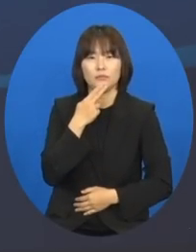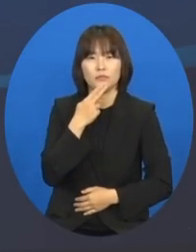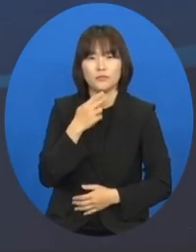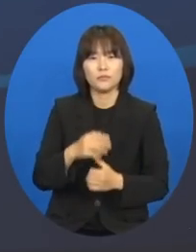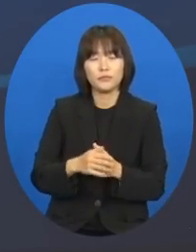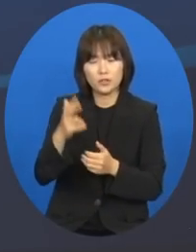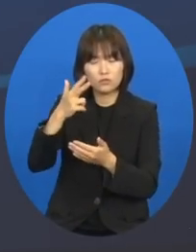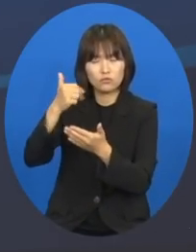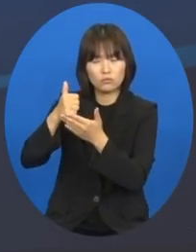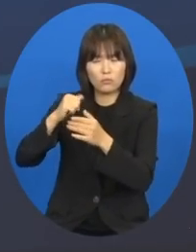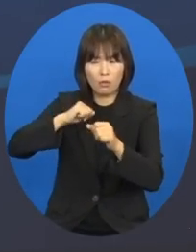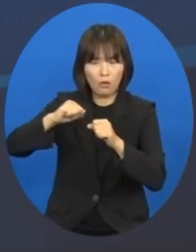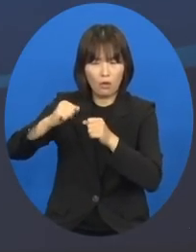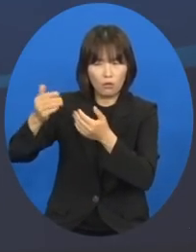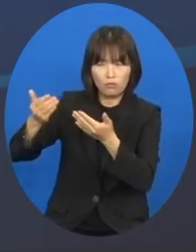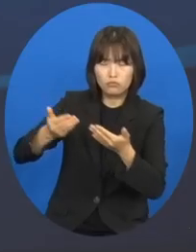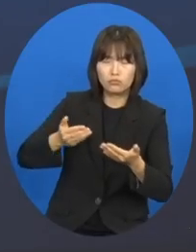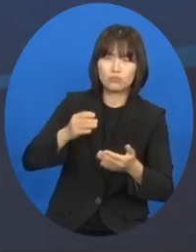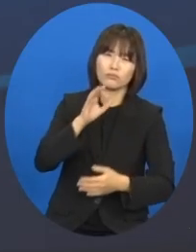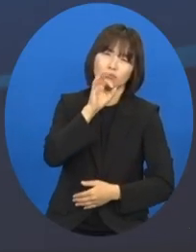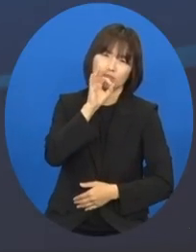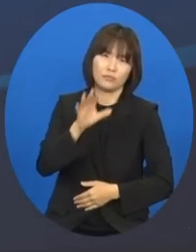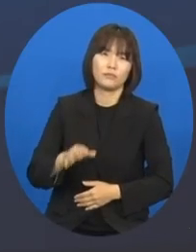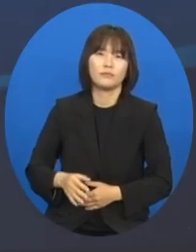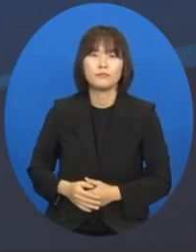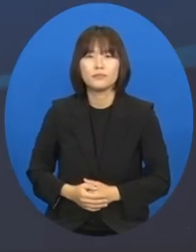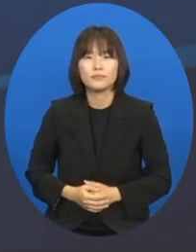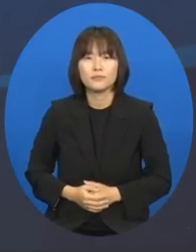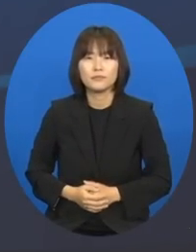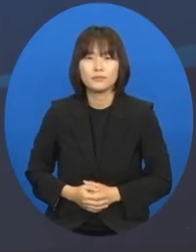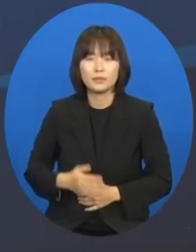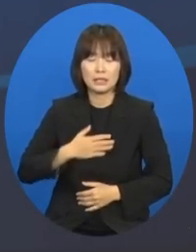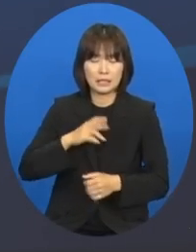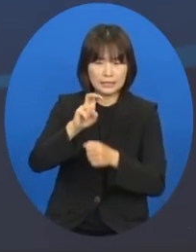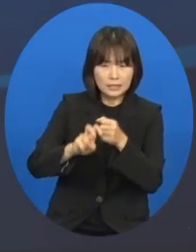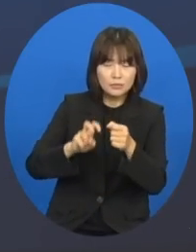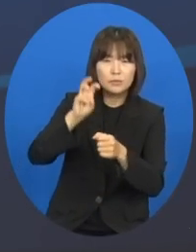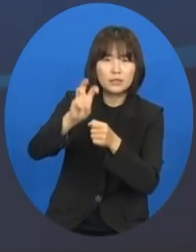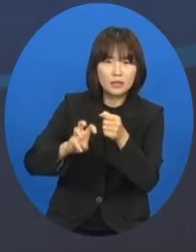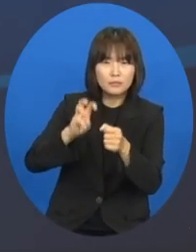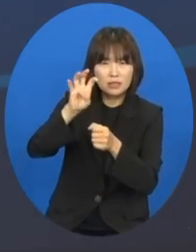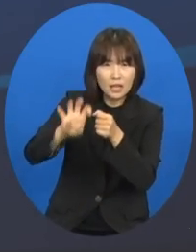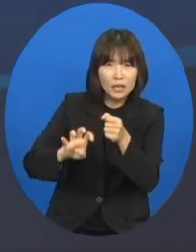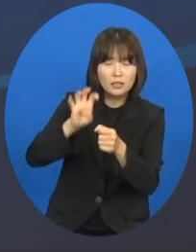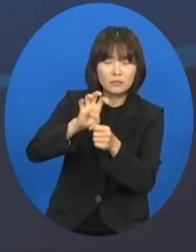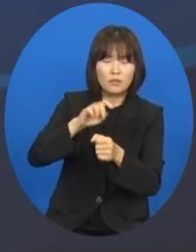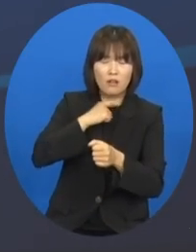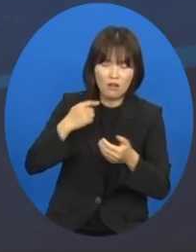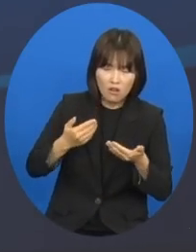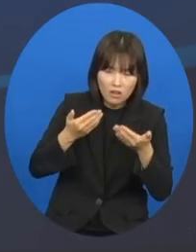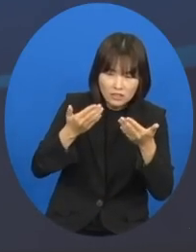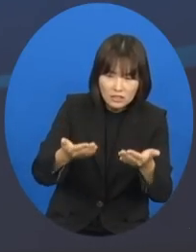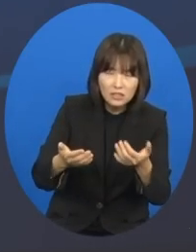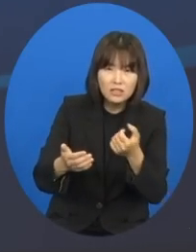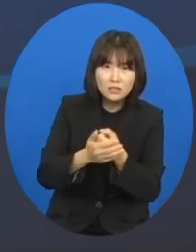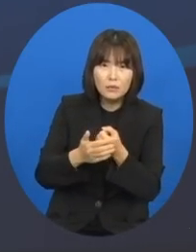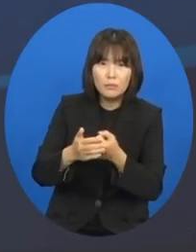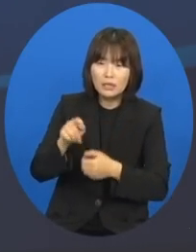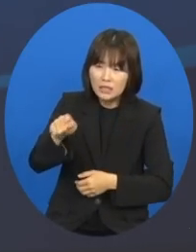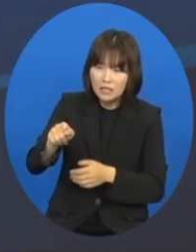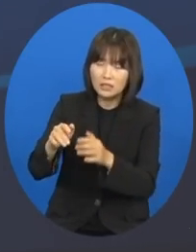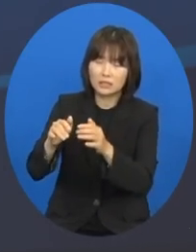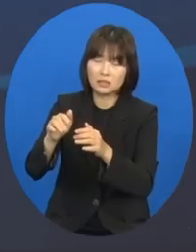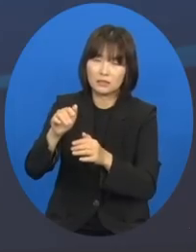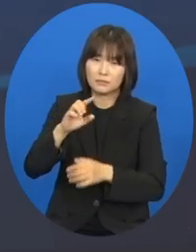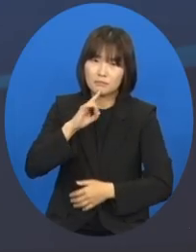주님이 역사하실 수가 없어요 나는 20년 30년 40년을 이렇게 헌신했으니까 당신만 하나님